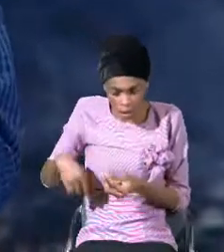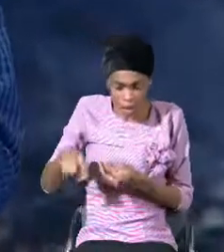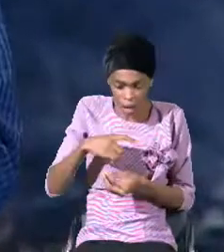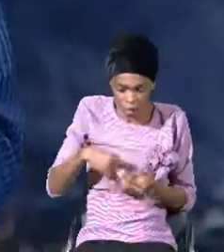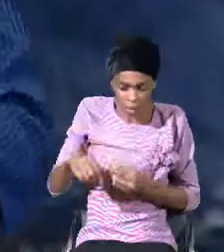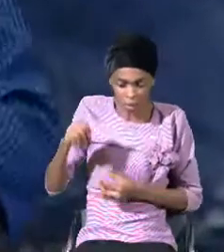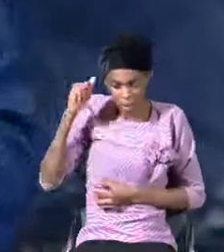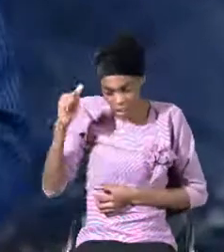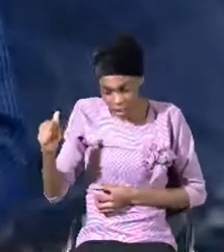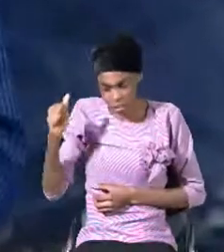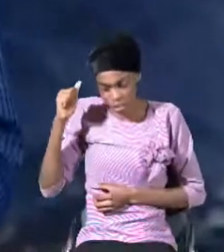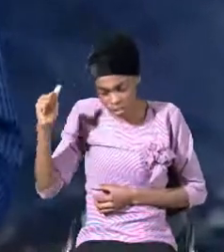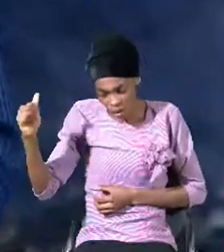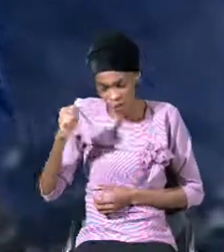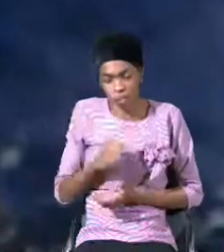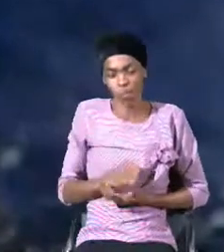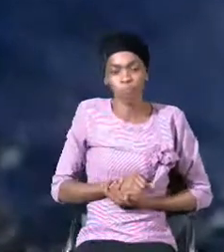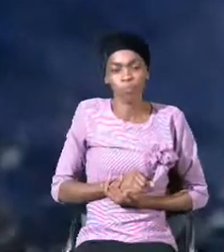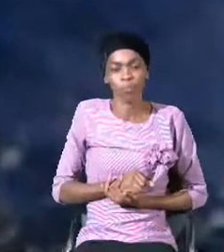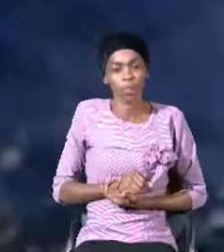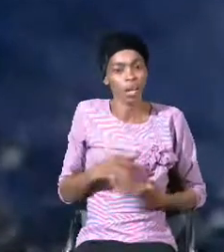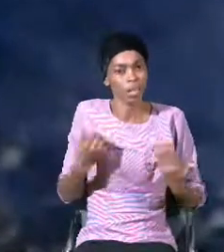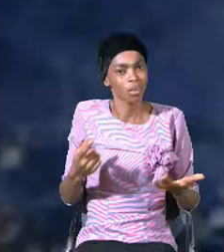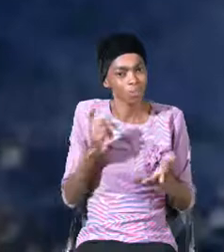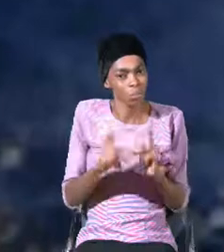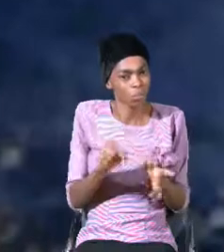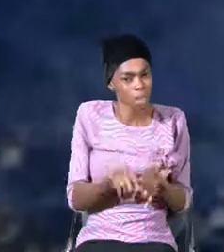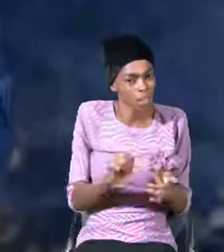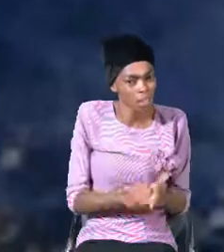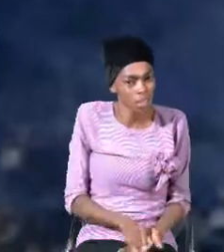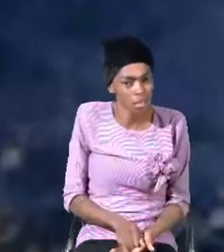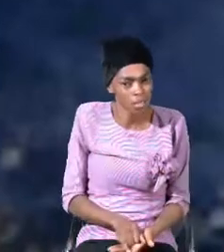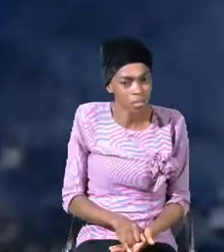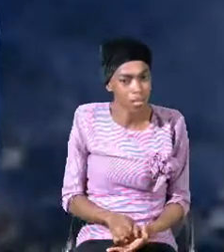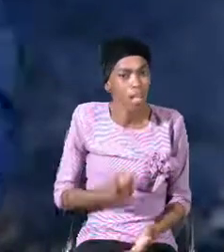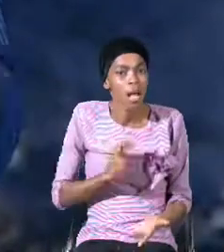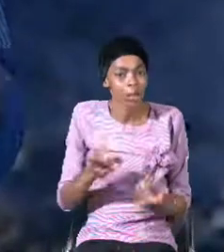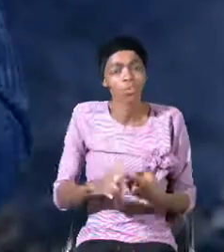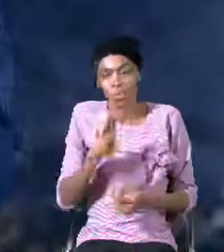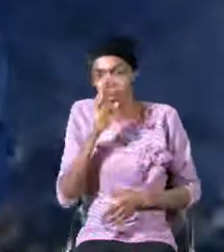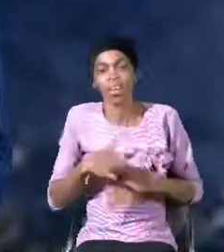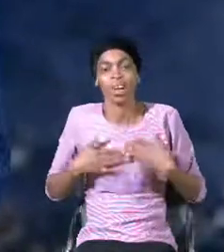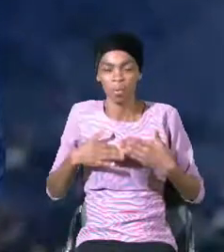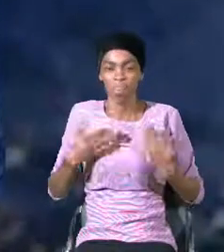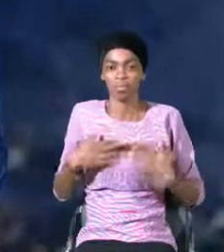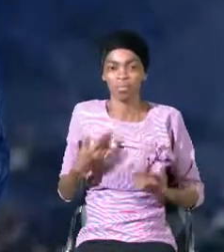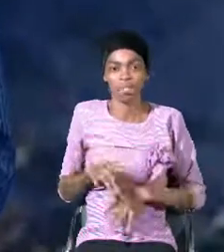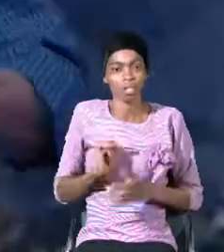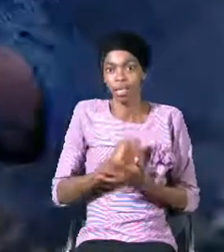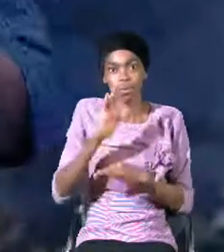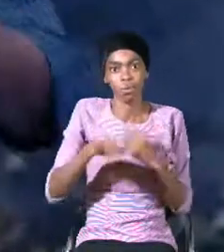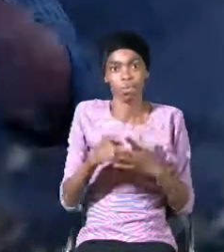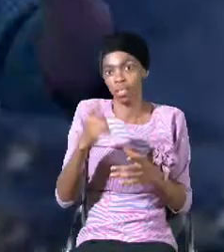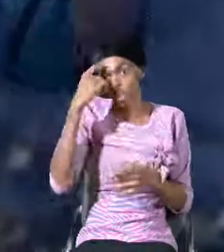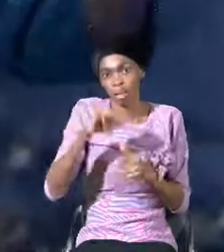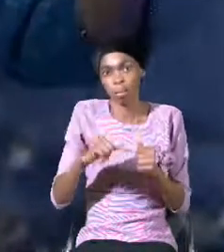Tout tournait autour de lui-même. Vous savez, il y a des gens comme ça. Il veut être heureux. C'est la seule chose à laquelle il